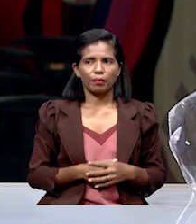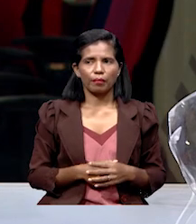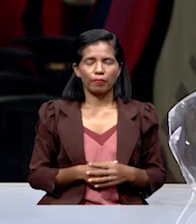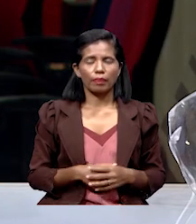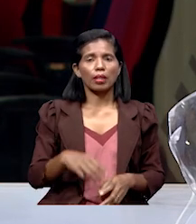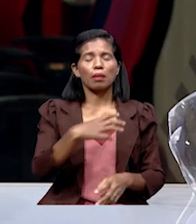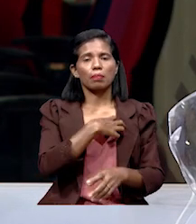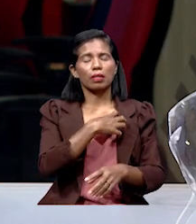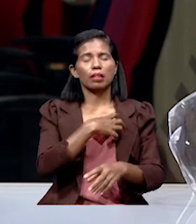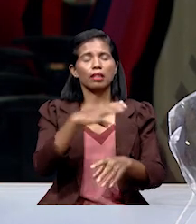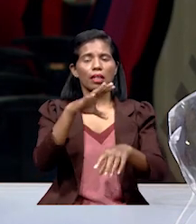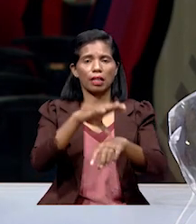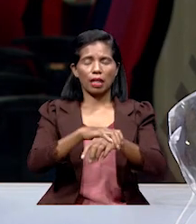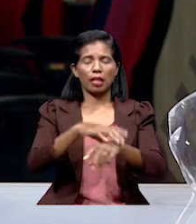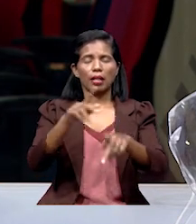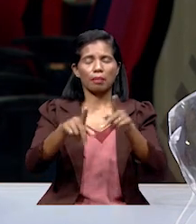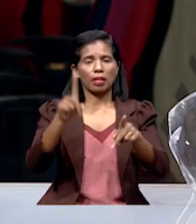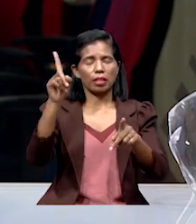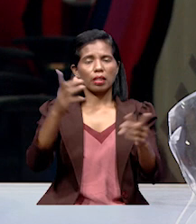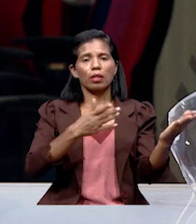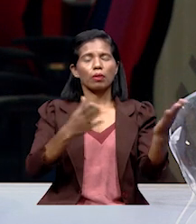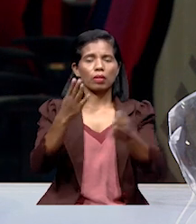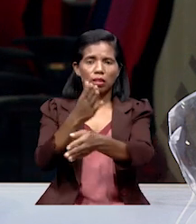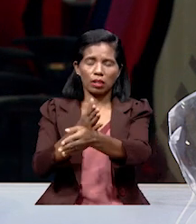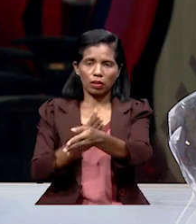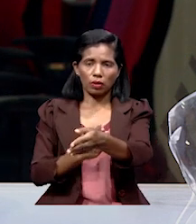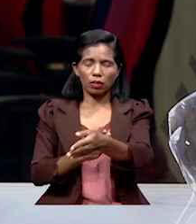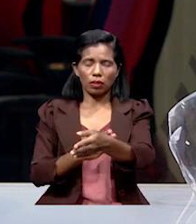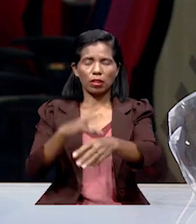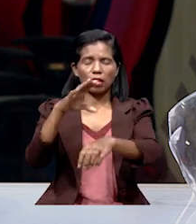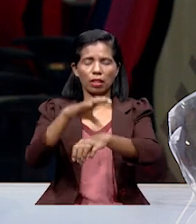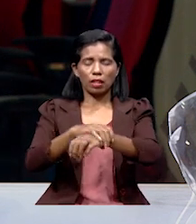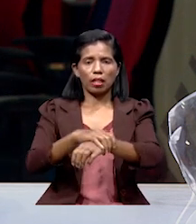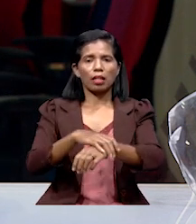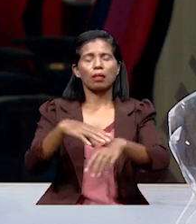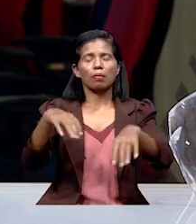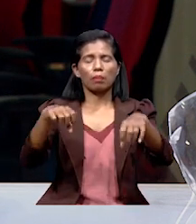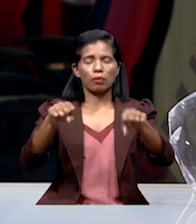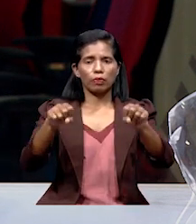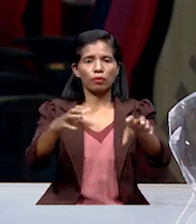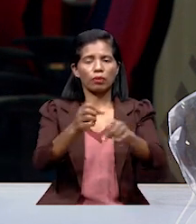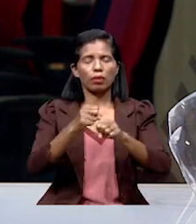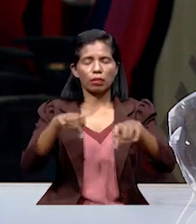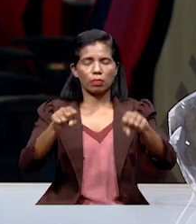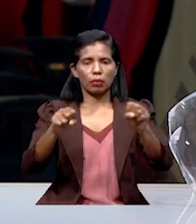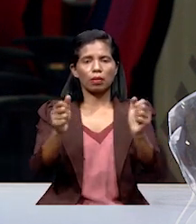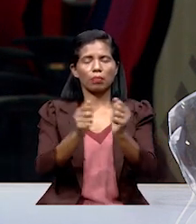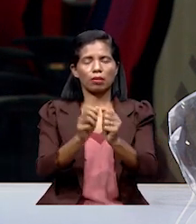Polícia captura cidadão Ida Lourdes Sassancroat no prenda motorizada hat Mulurecim.